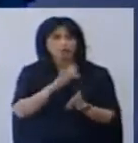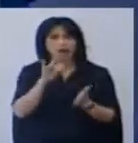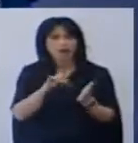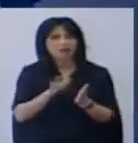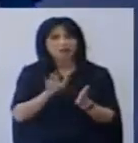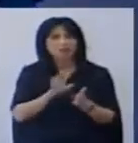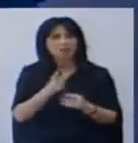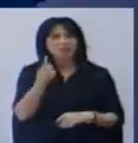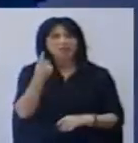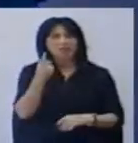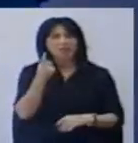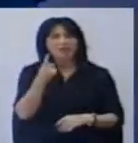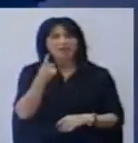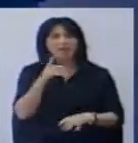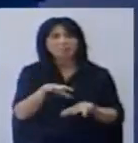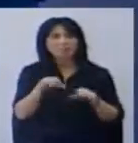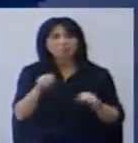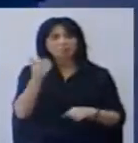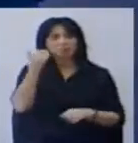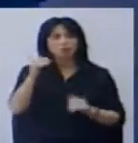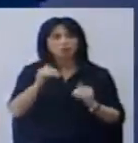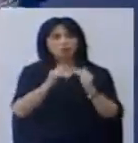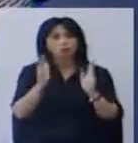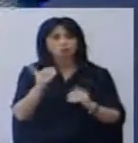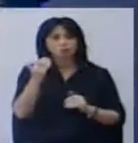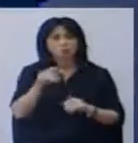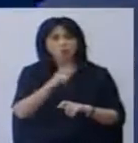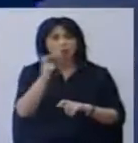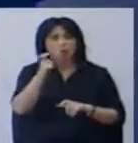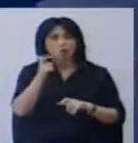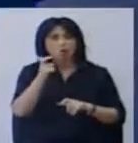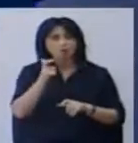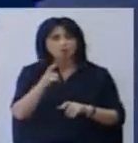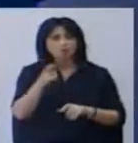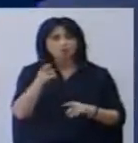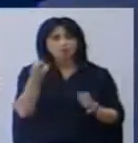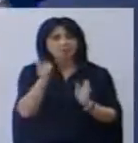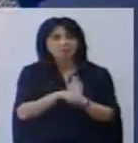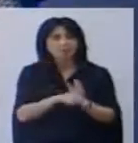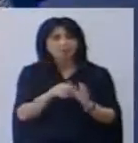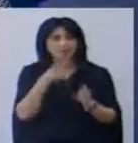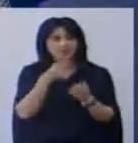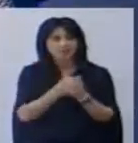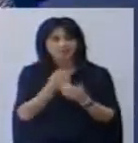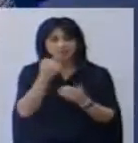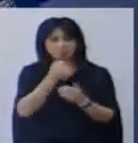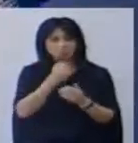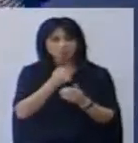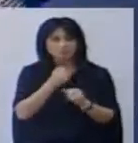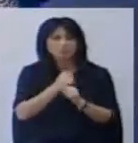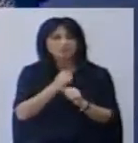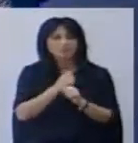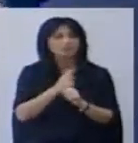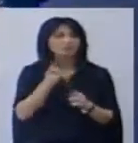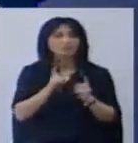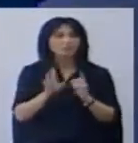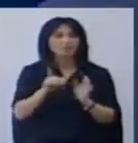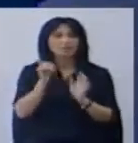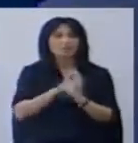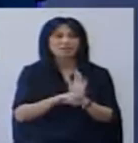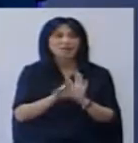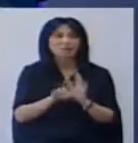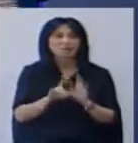ჯიხურები, ეს არის ერთი მონოპოლისტის ჯიხური, რომელმაც იმდენად გააიაფა თავისი პროდუქცია, არარეალურად